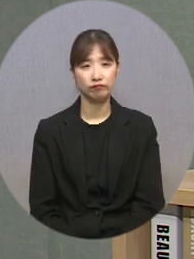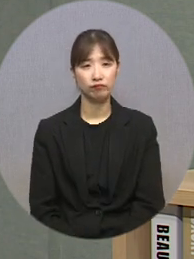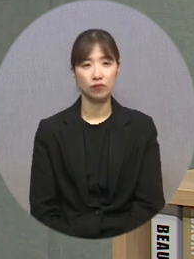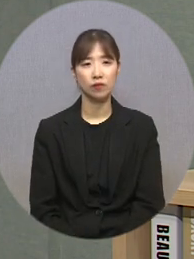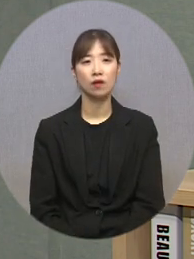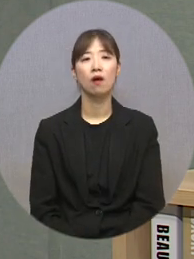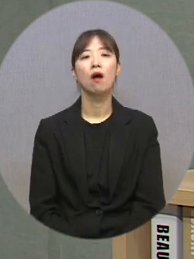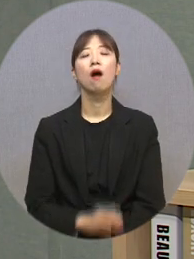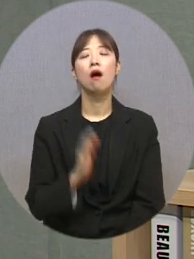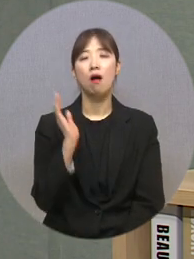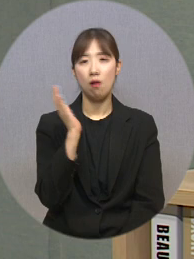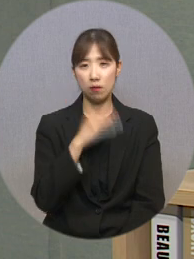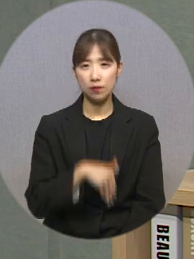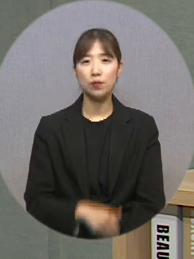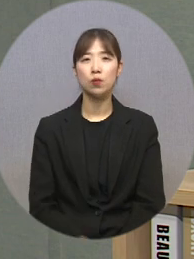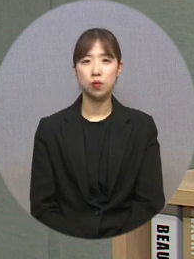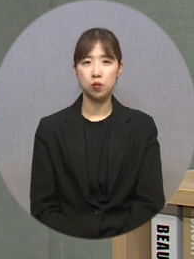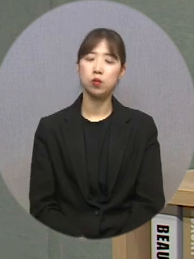그렇군요.